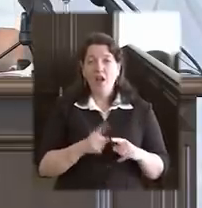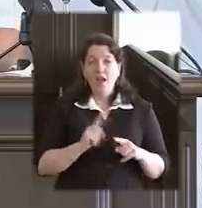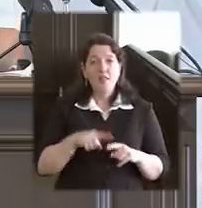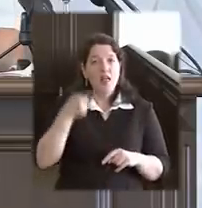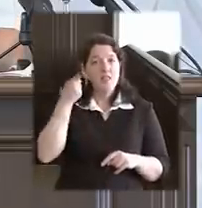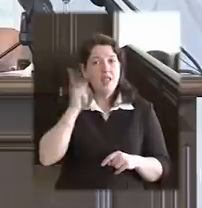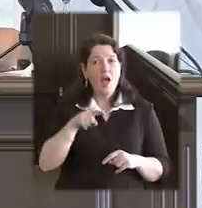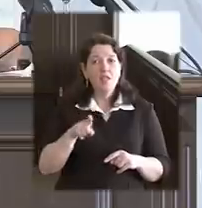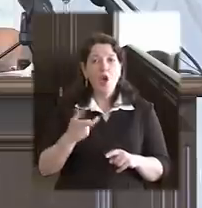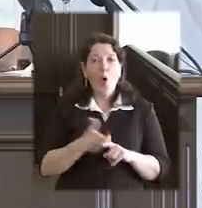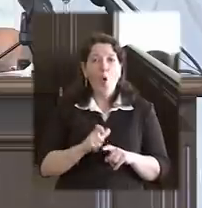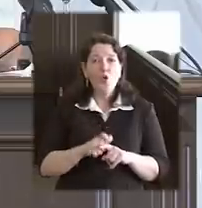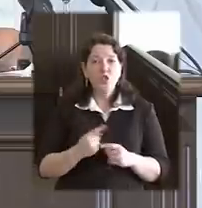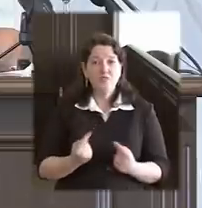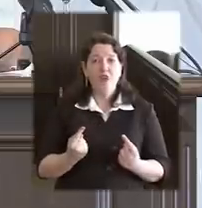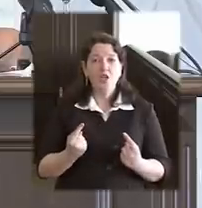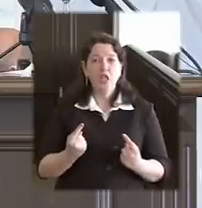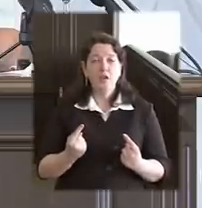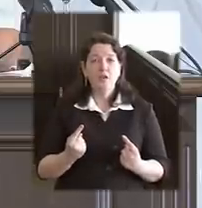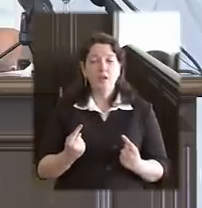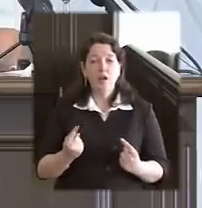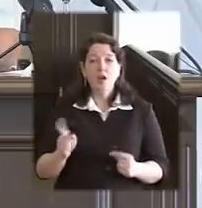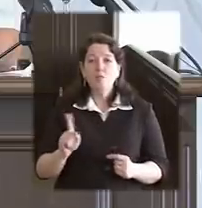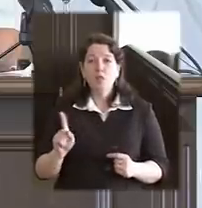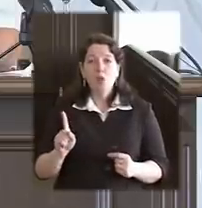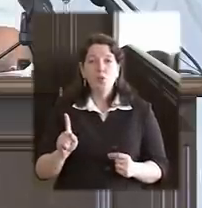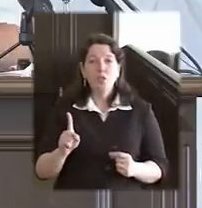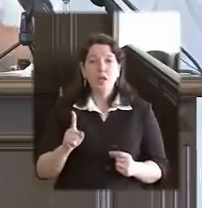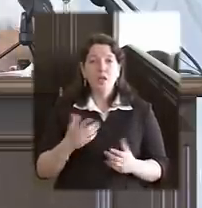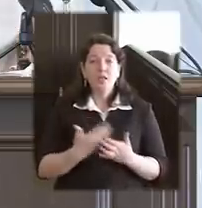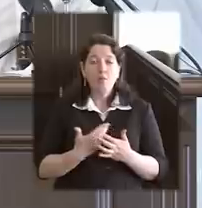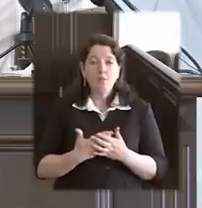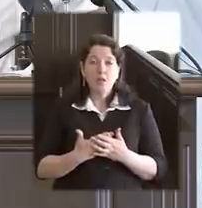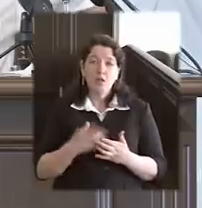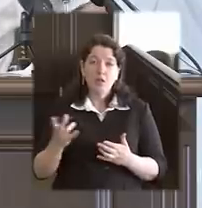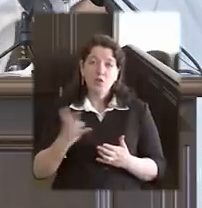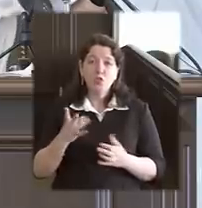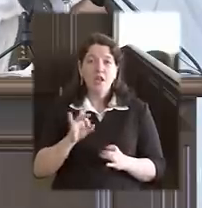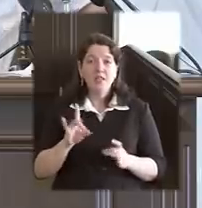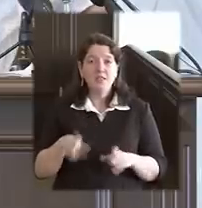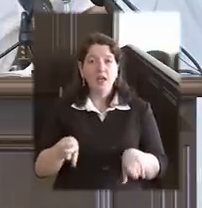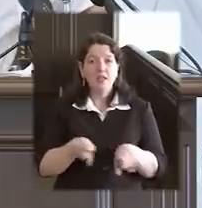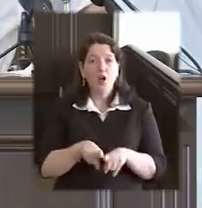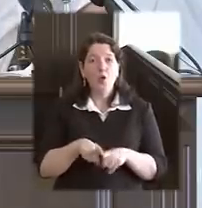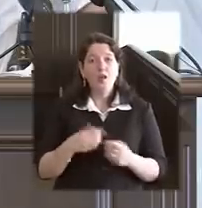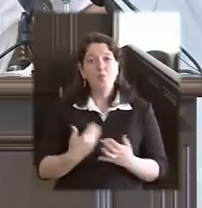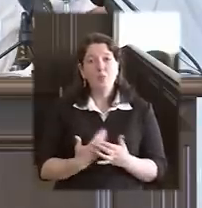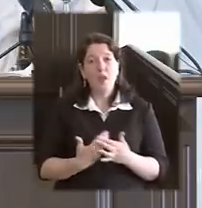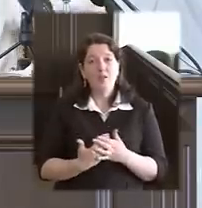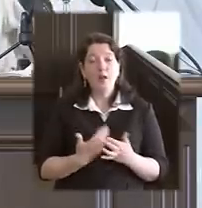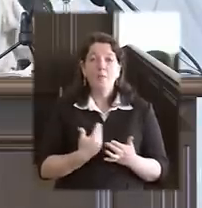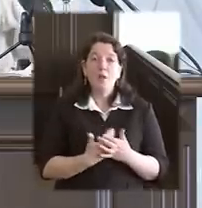Это вот знание этого очень-очень важно. Ну, всегда приходится там приводить пример. Кого-то